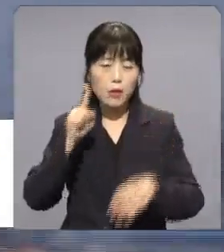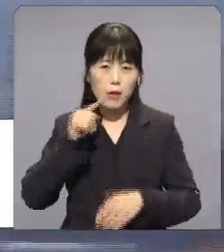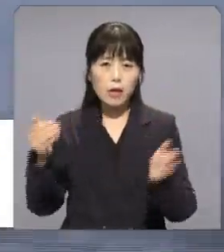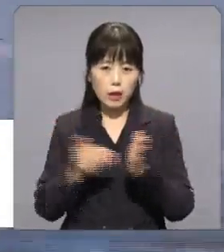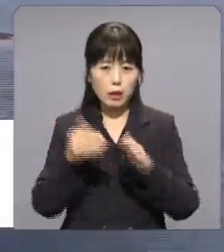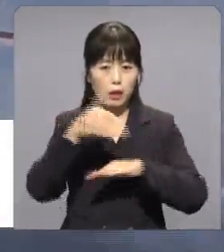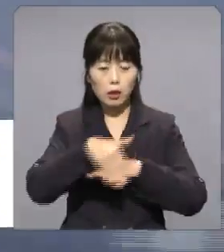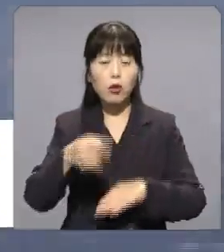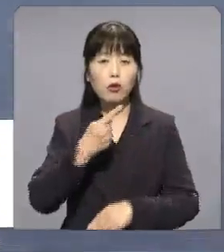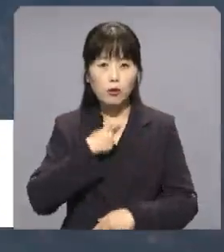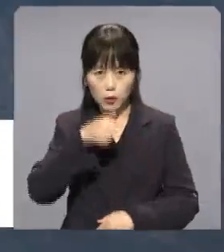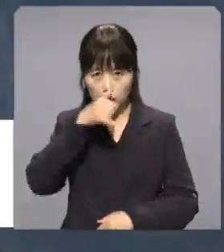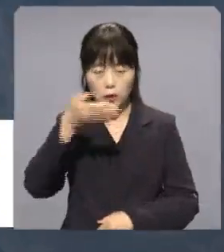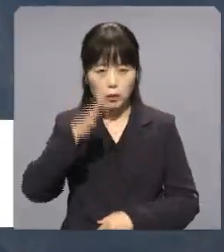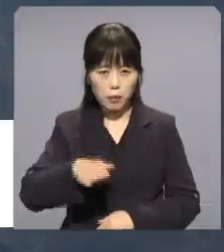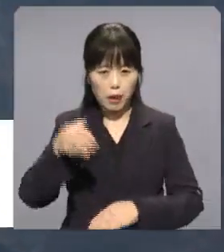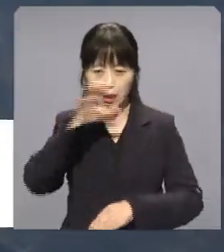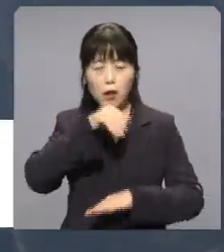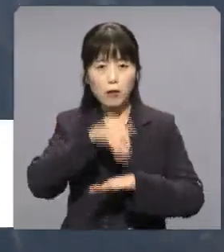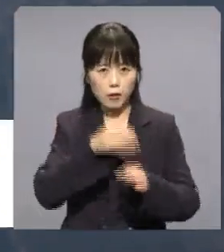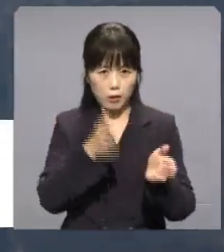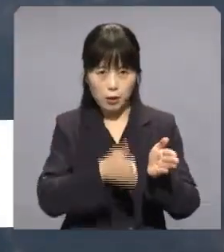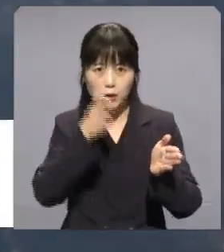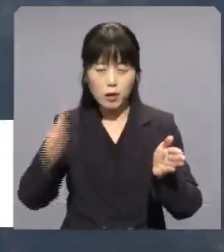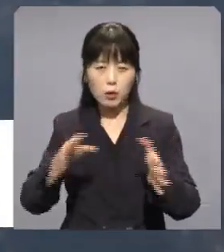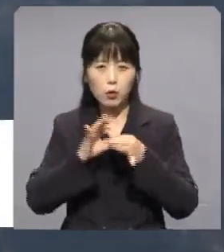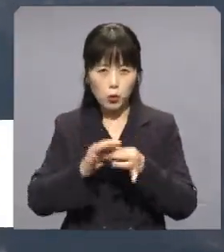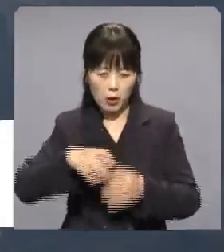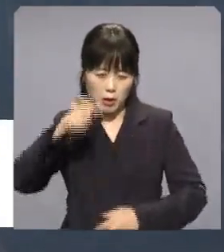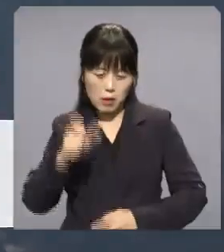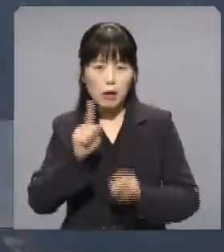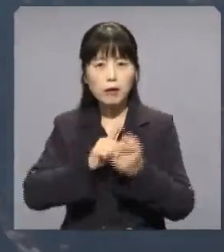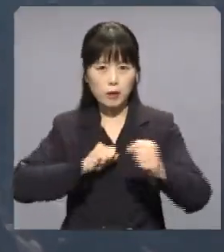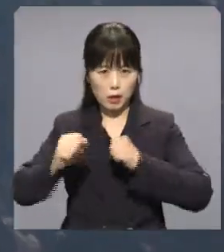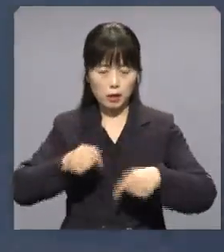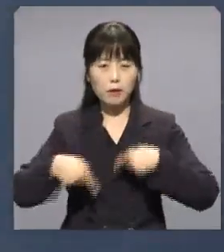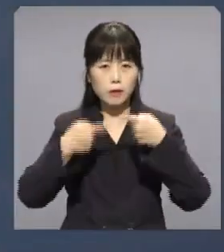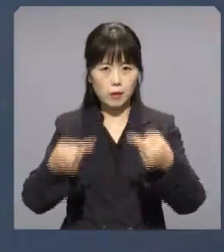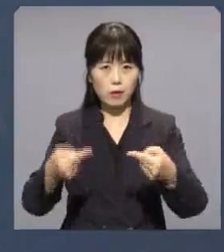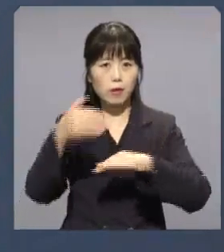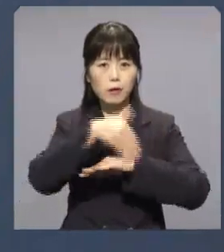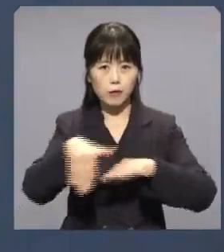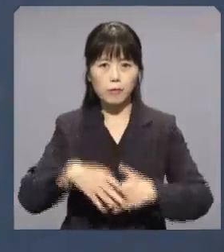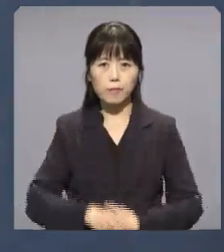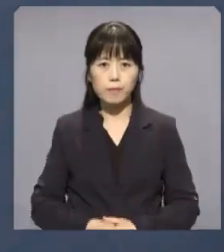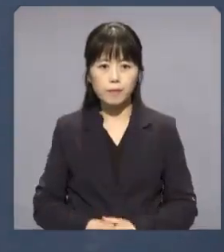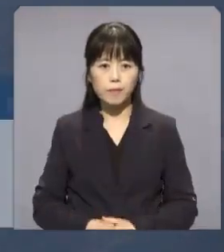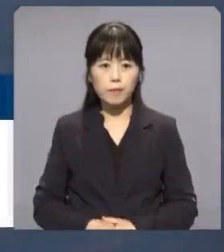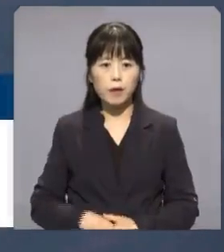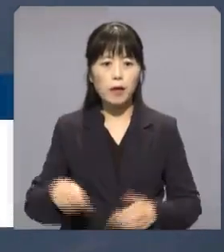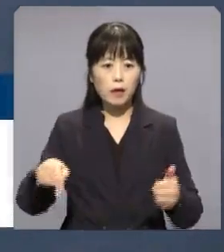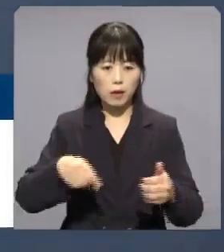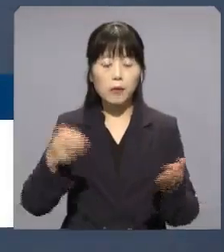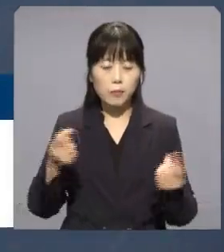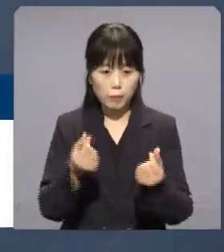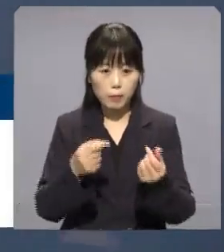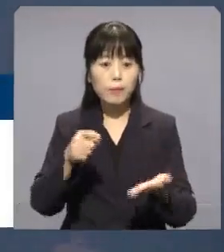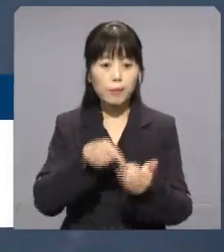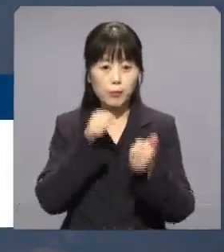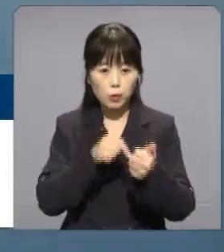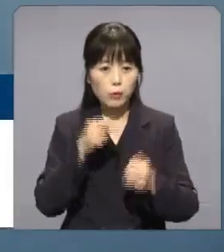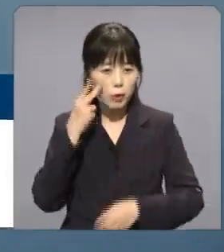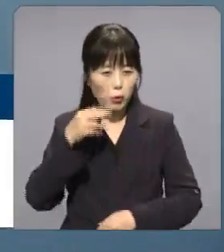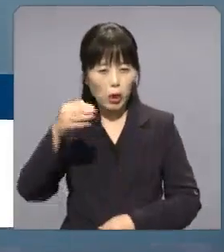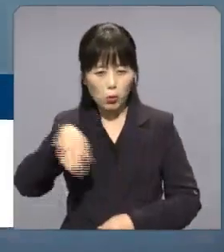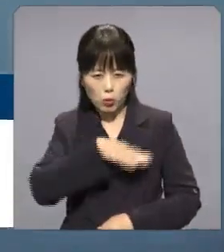내일까지 예정이었지만 훈련 연장을 통해 강대강 대응에 나선 셈입니다. 상응 조치죠. 미국이